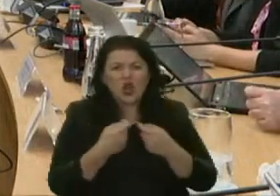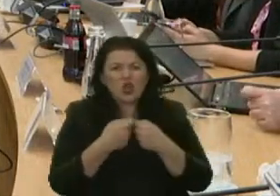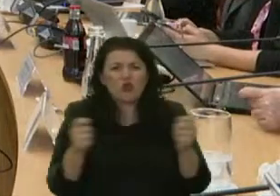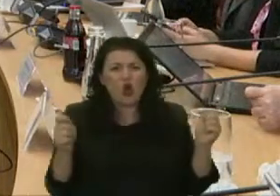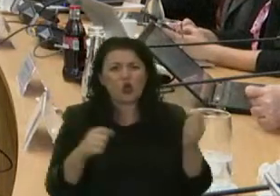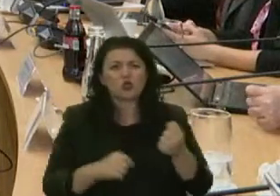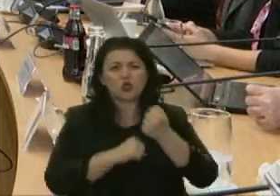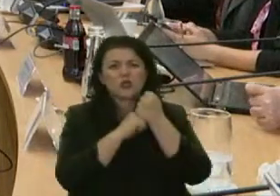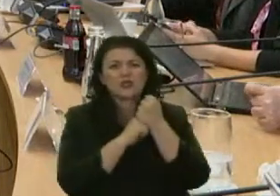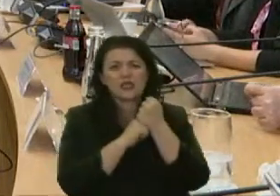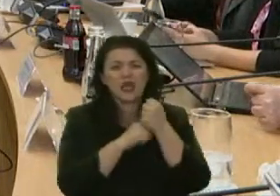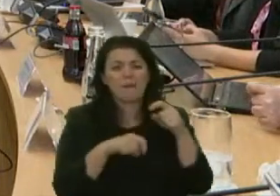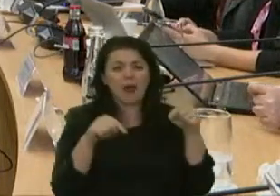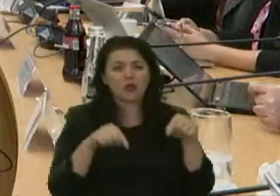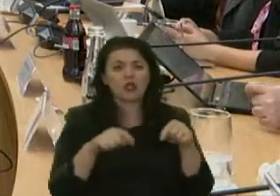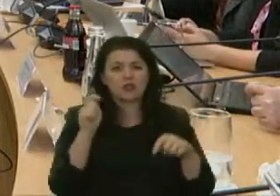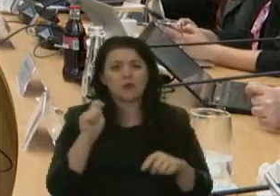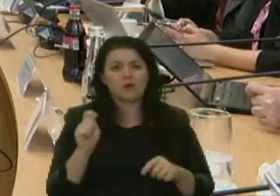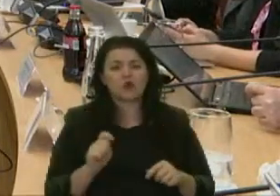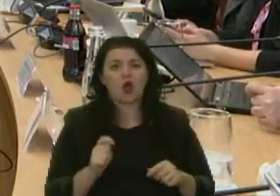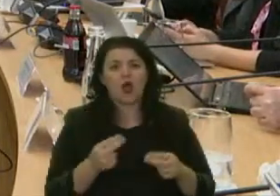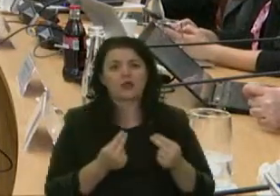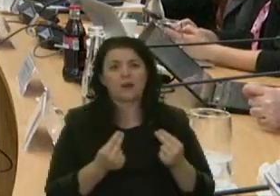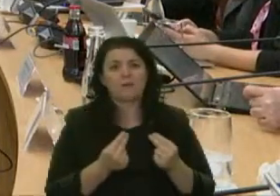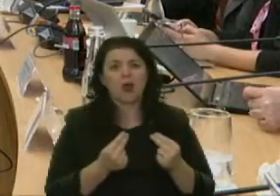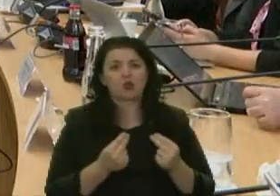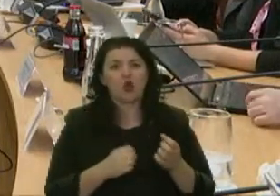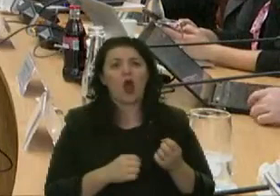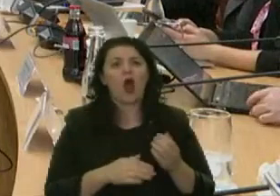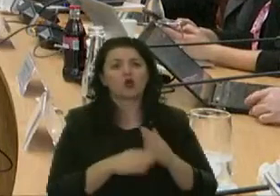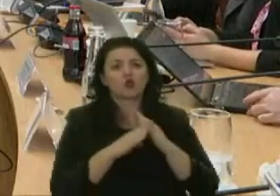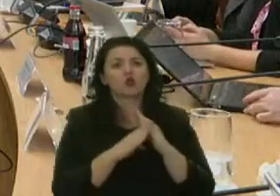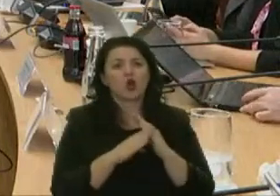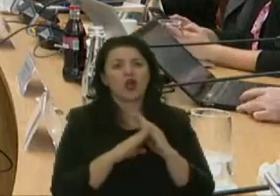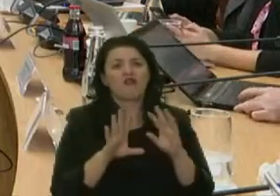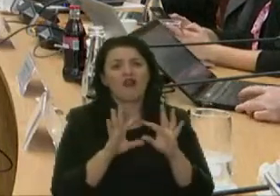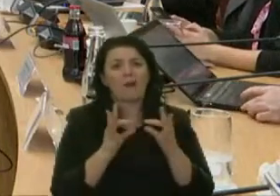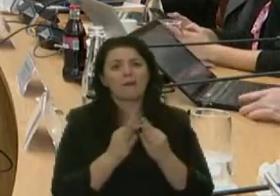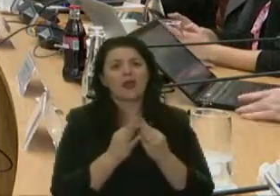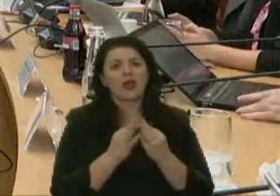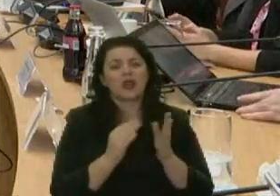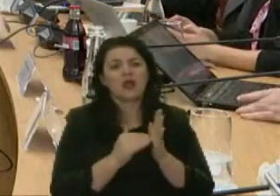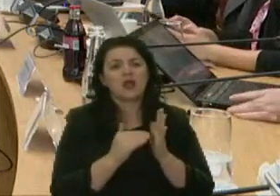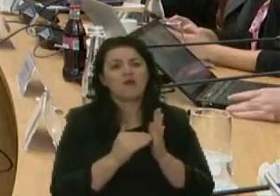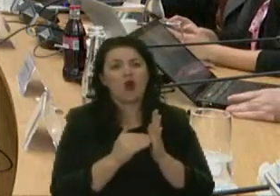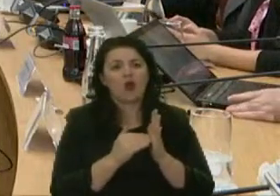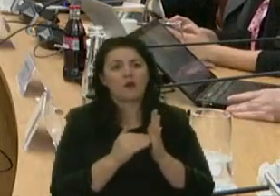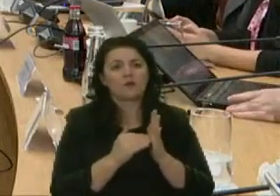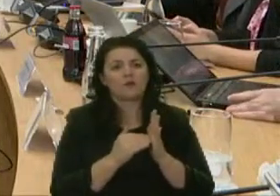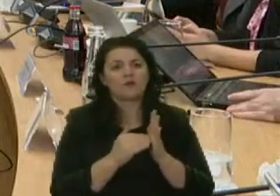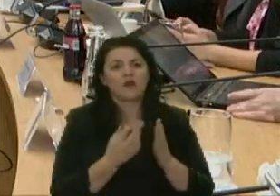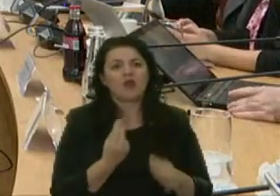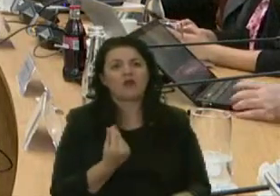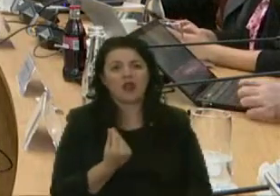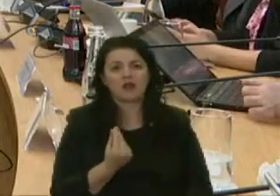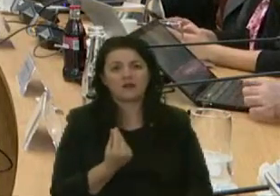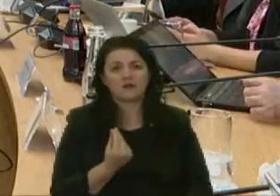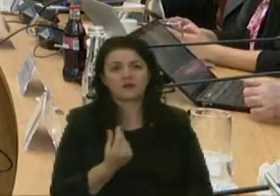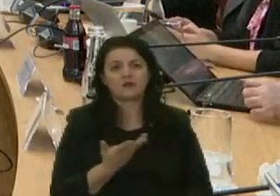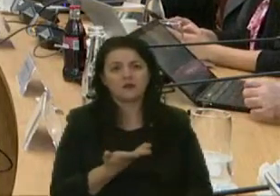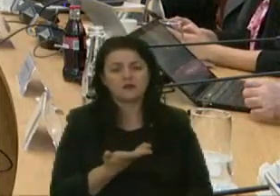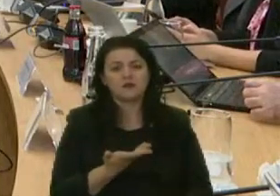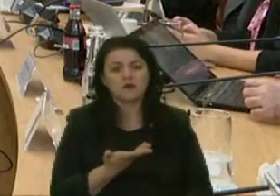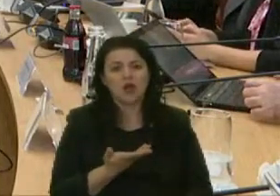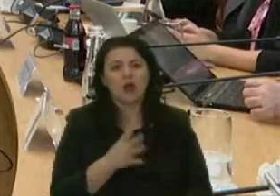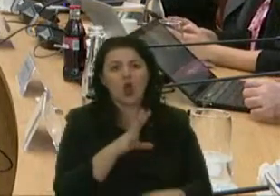cetățean care nu este de acord cu astfel de proiect pentru ajutorarea familiilor care se află nevoie într o situație financiară precară pentru